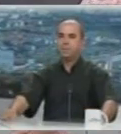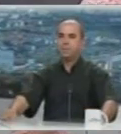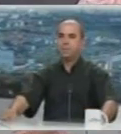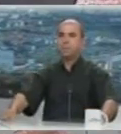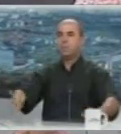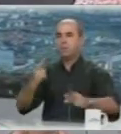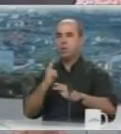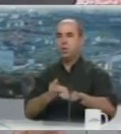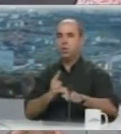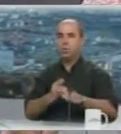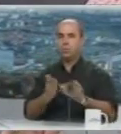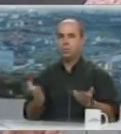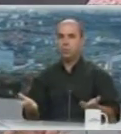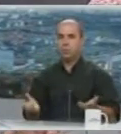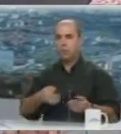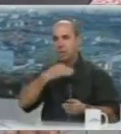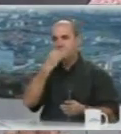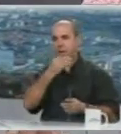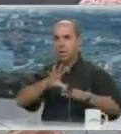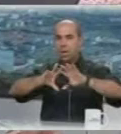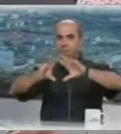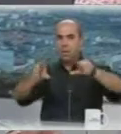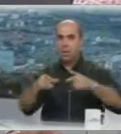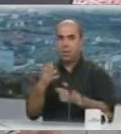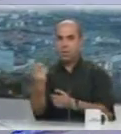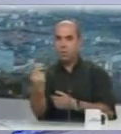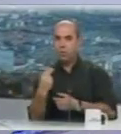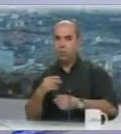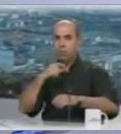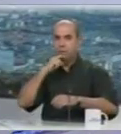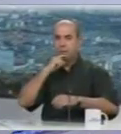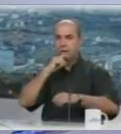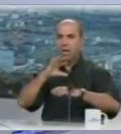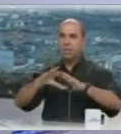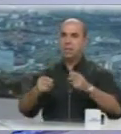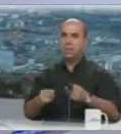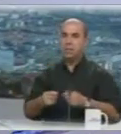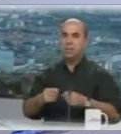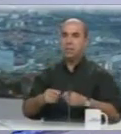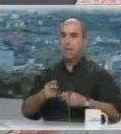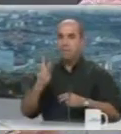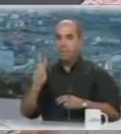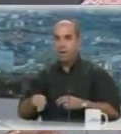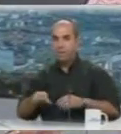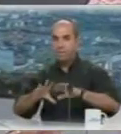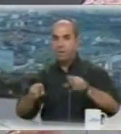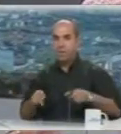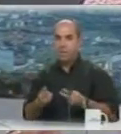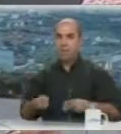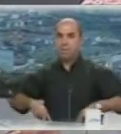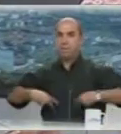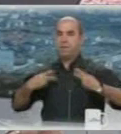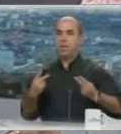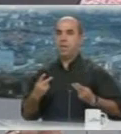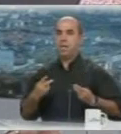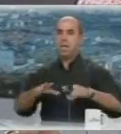والتسمية كما قلت لك تحدثت على قبيلة اللي جات من بسكرة، لأنه السكان الأصليين هم عبارة عن قبيلة